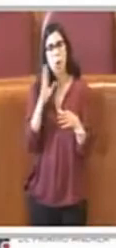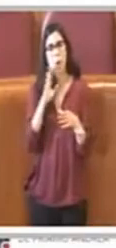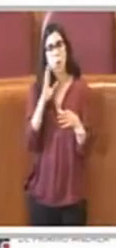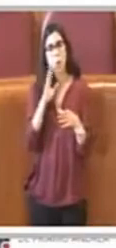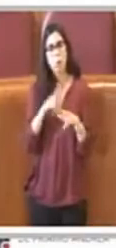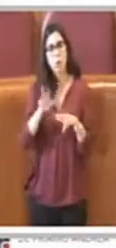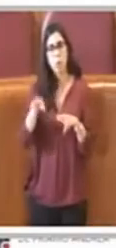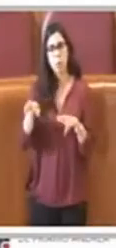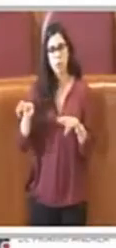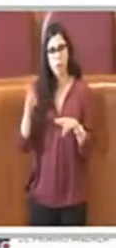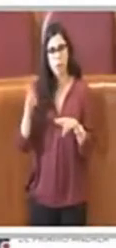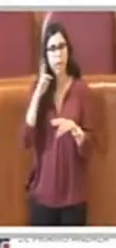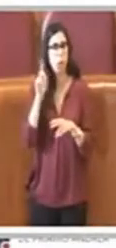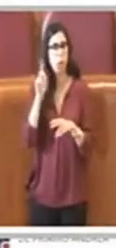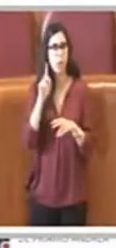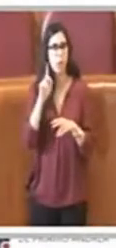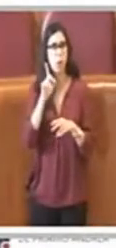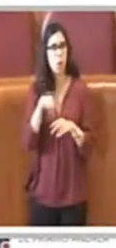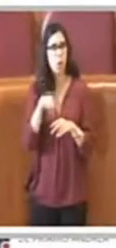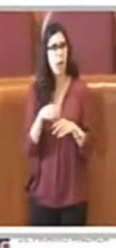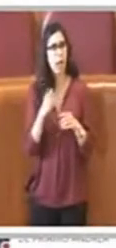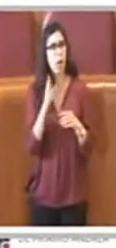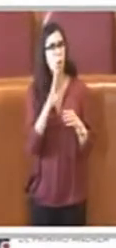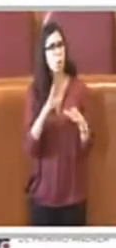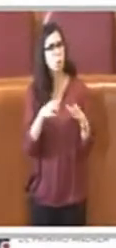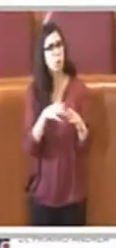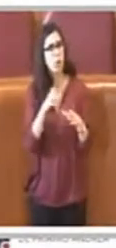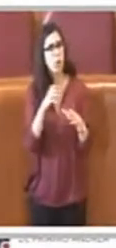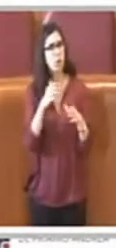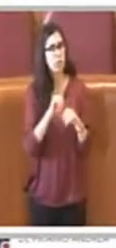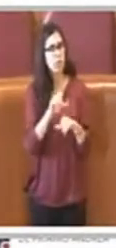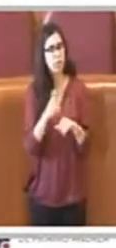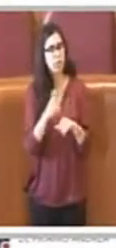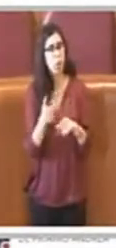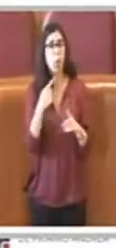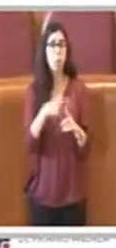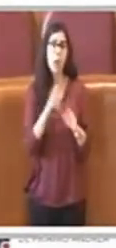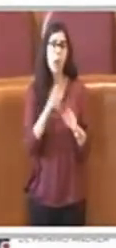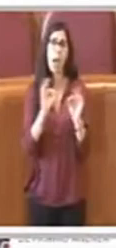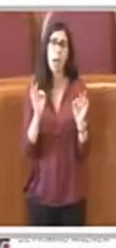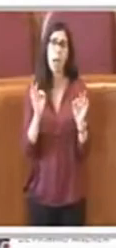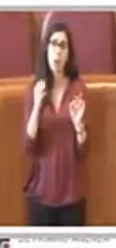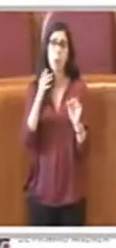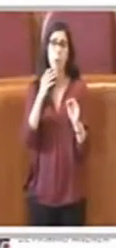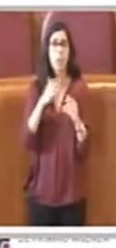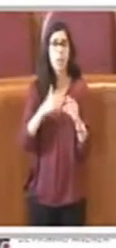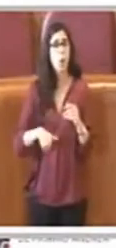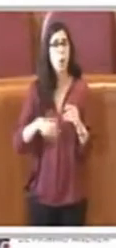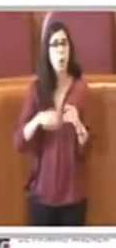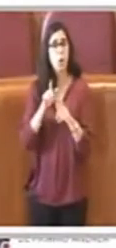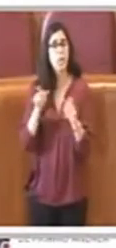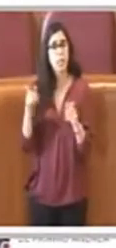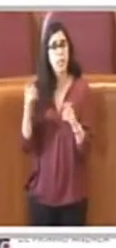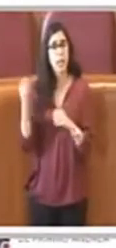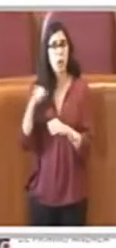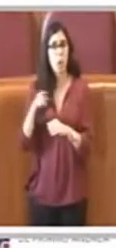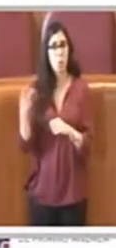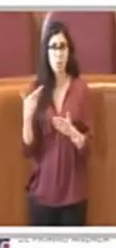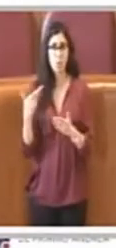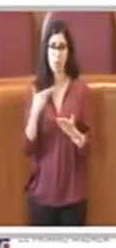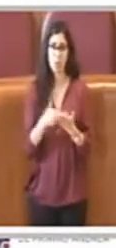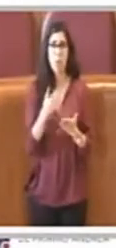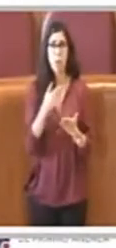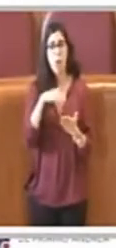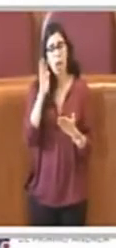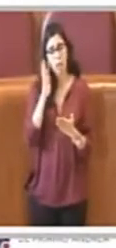Perdonatemi, non ricordo se anche dalla cittadina, e sicuramente da alcuni consiglieri di opposizione, sicuramente appunto